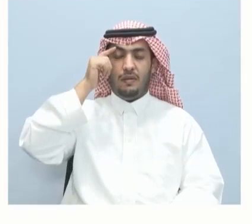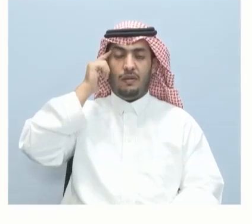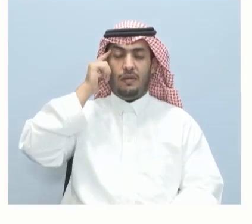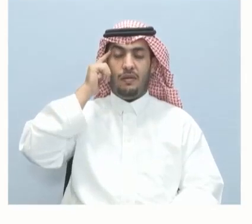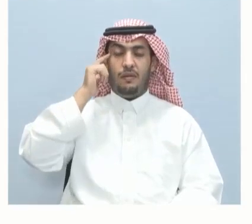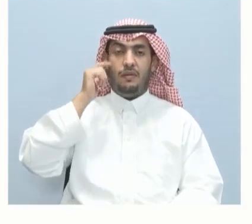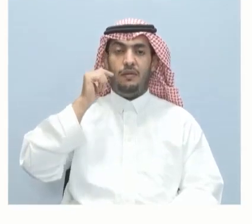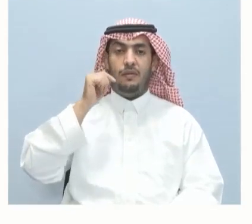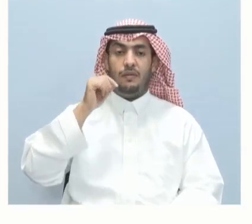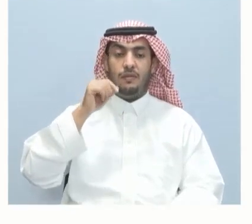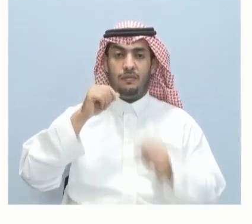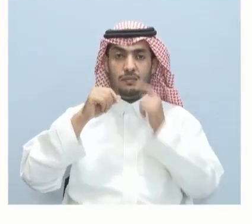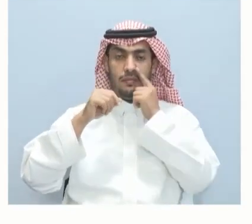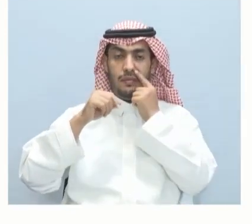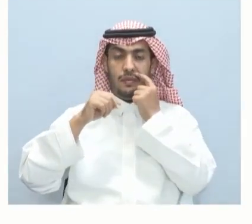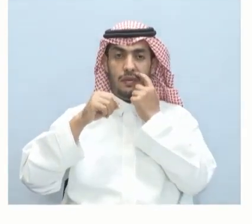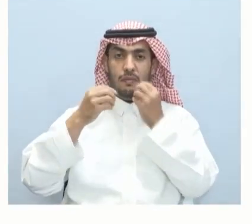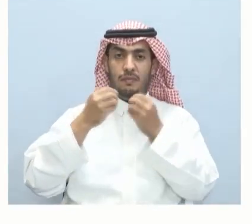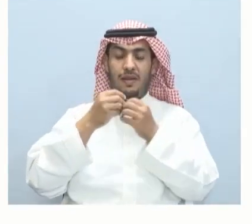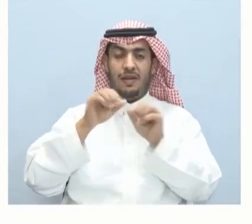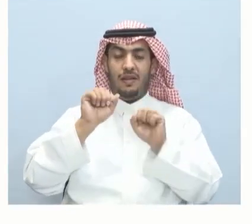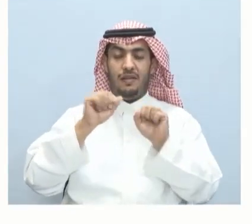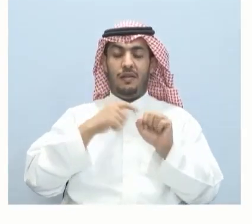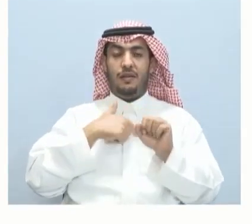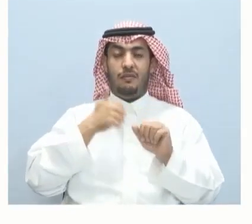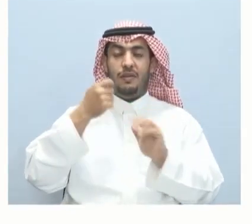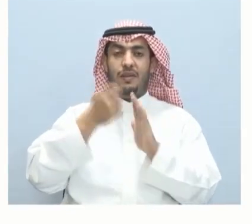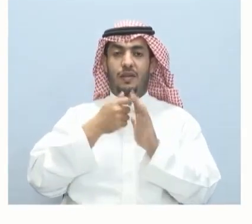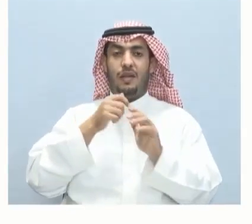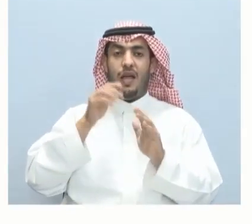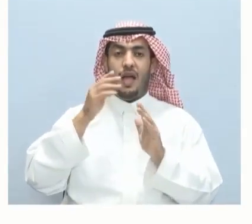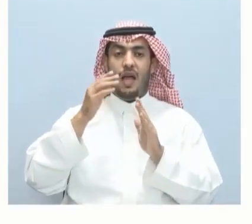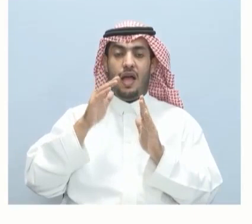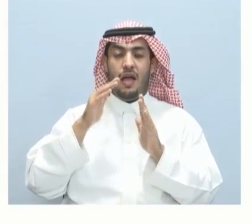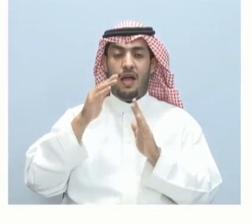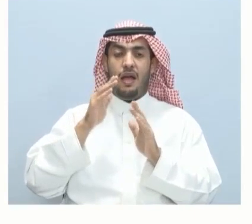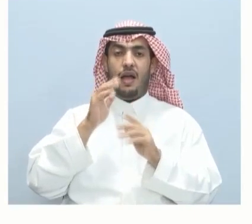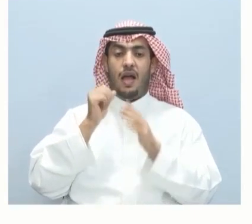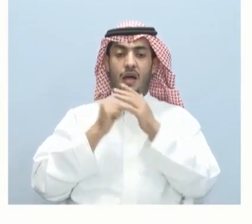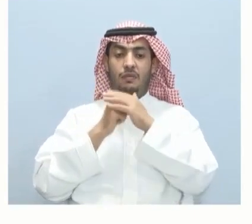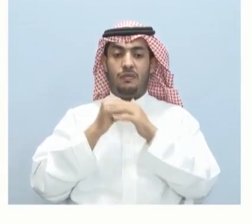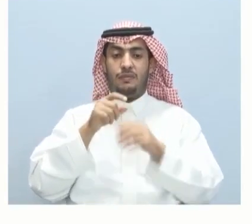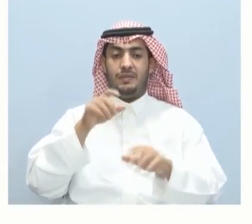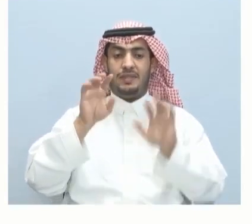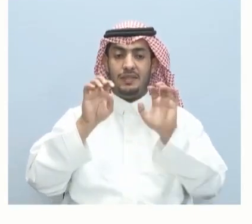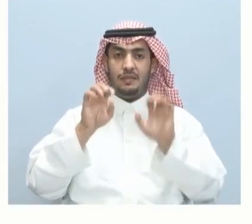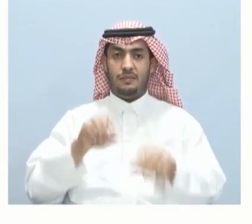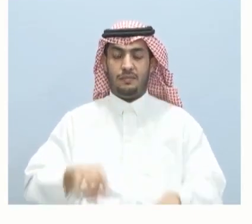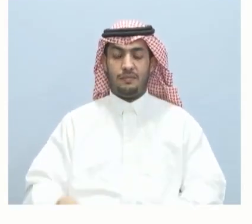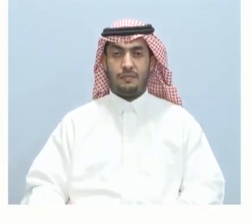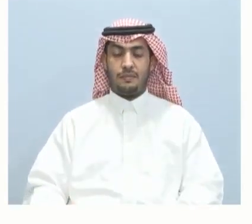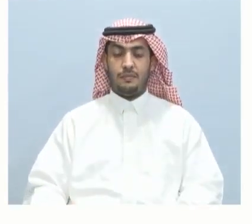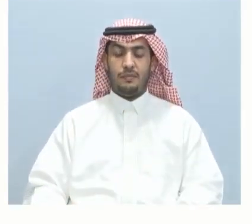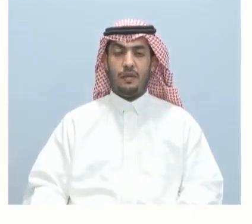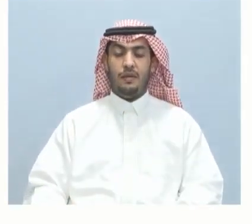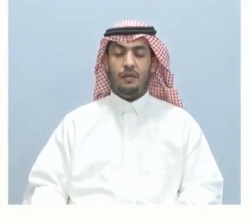المساله لم يذكر انها تميل كذا ولم يكتب عموديه فاذا لم يكتب فخذها ب 90 المعطيات